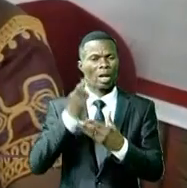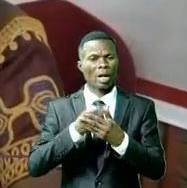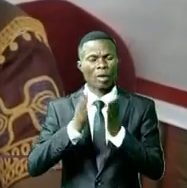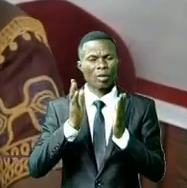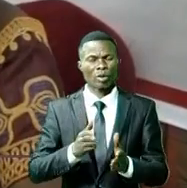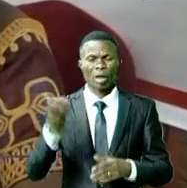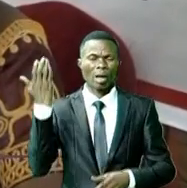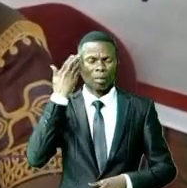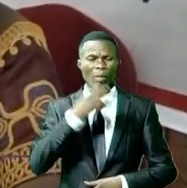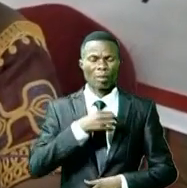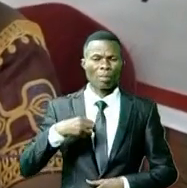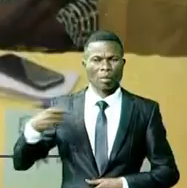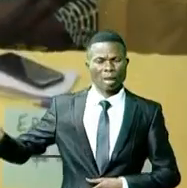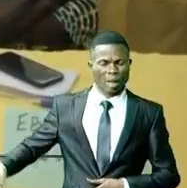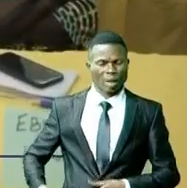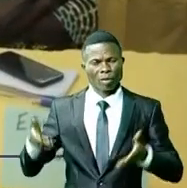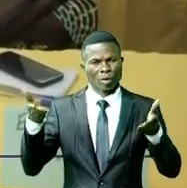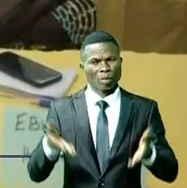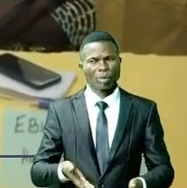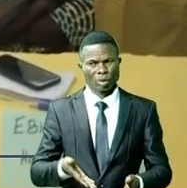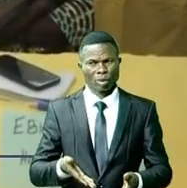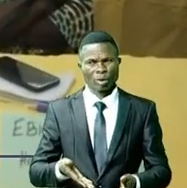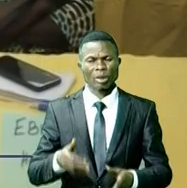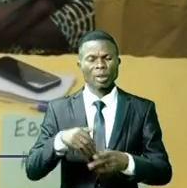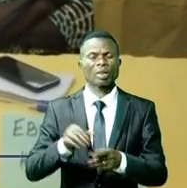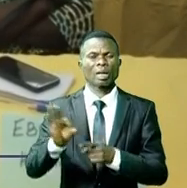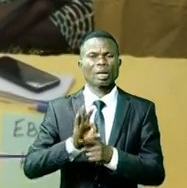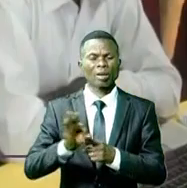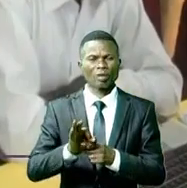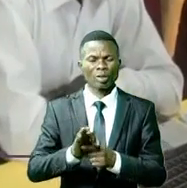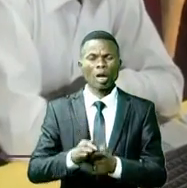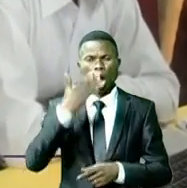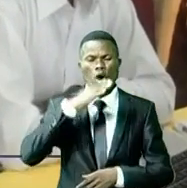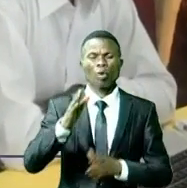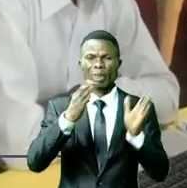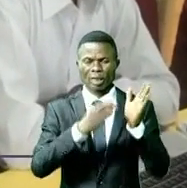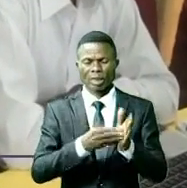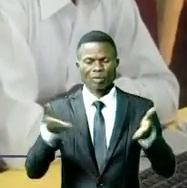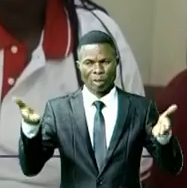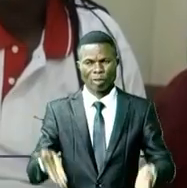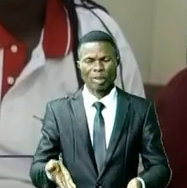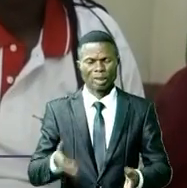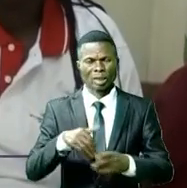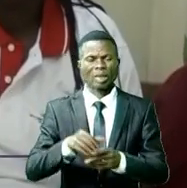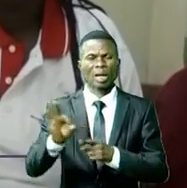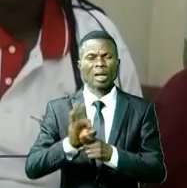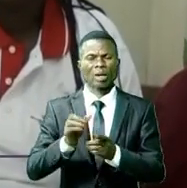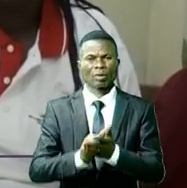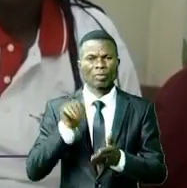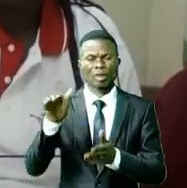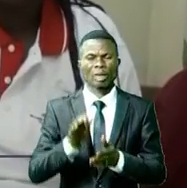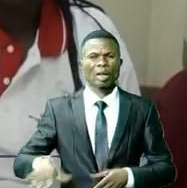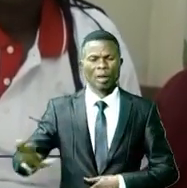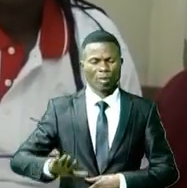infirmiers, des organisations étatiques et non étatiques, pour ne citer que cela, de 9 zones de santé de la partie du sud du Nord Kivu. Le directeur pays